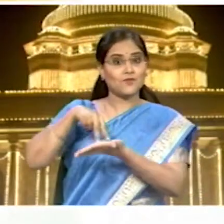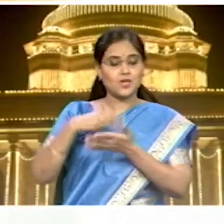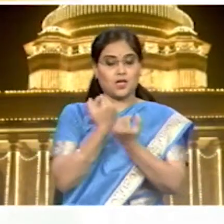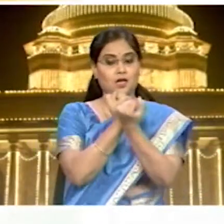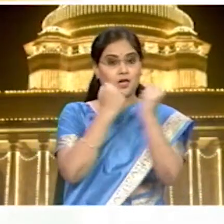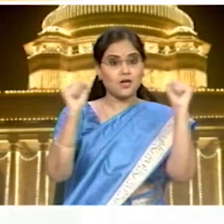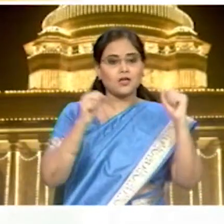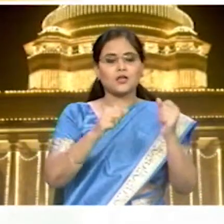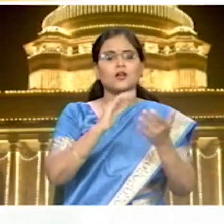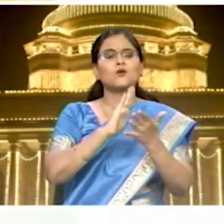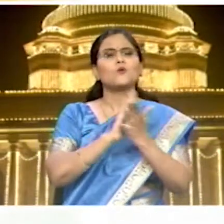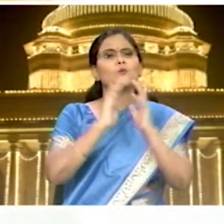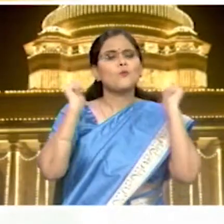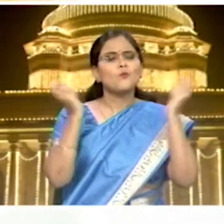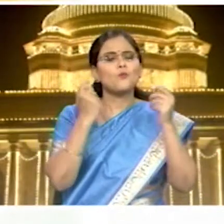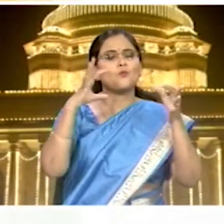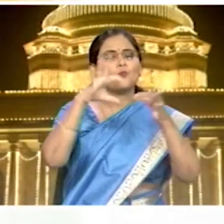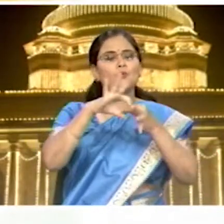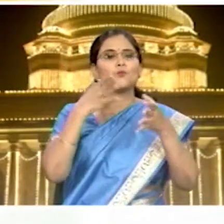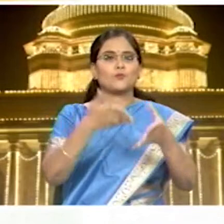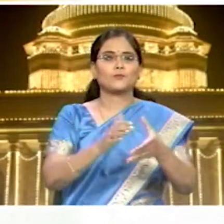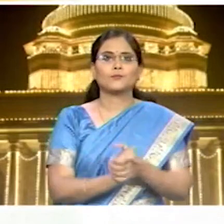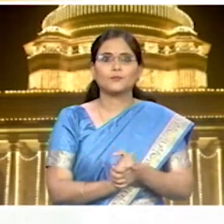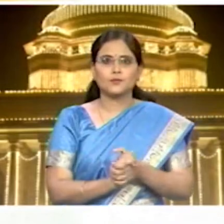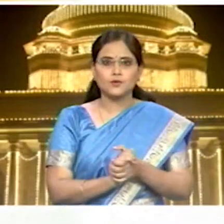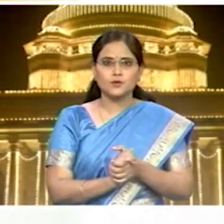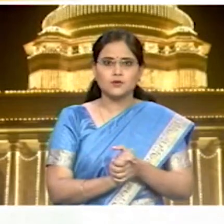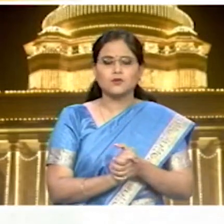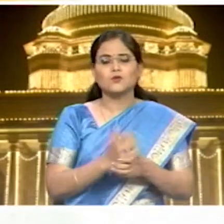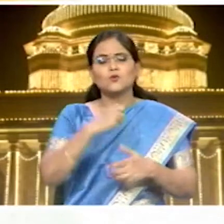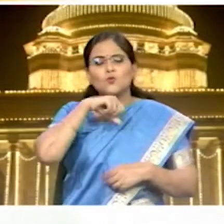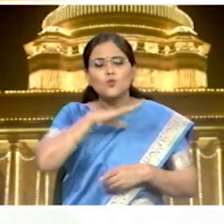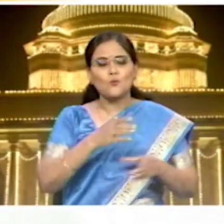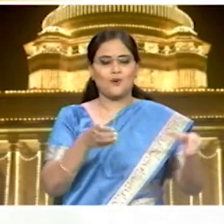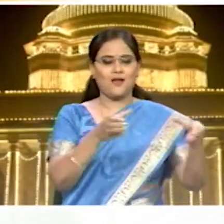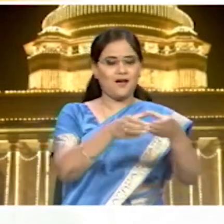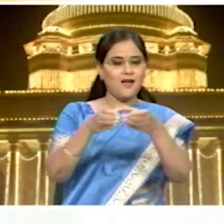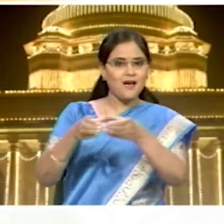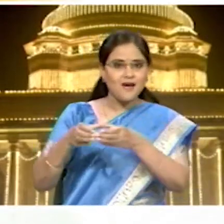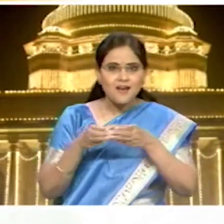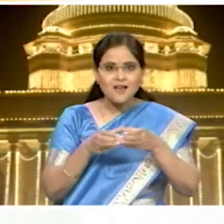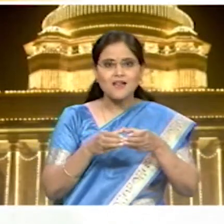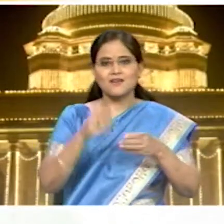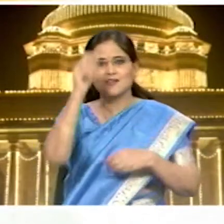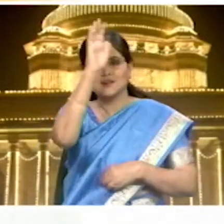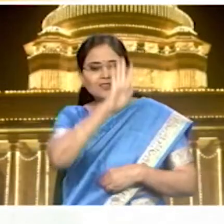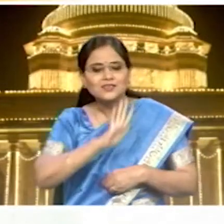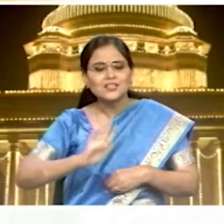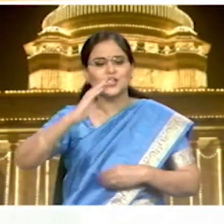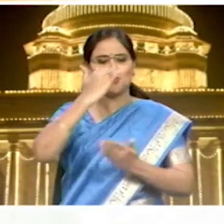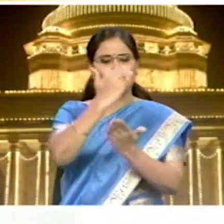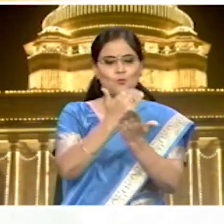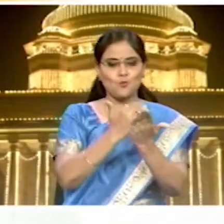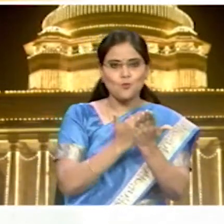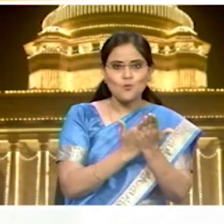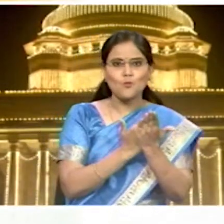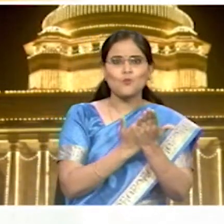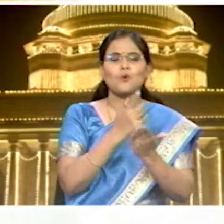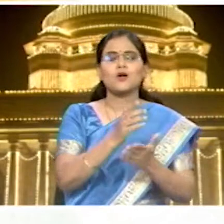का हिस्सा है। हर आयु वर्ग के नागरिक पूरे देश में आयोजित इस महोत्सव के कार्यक्रम